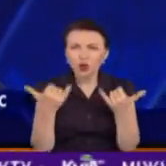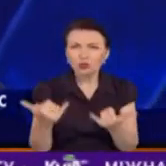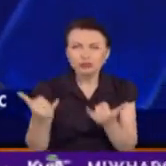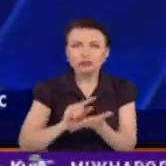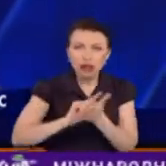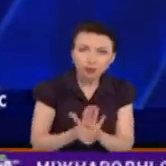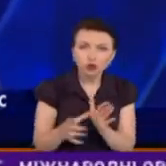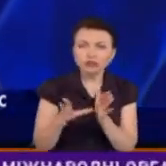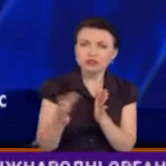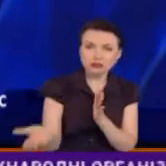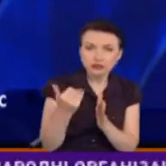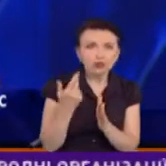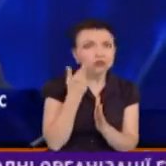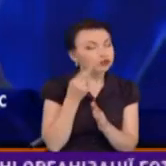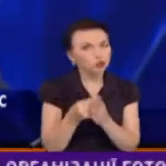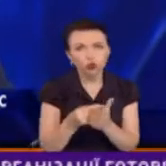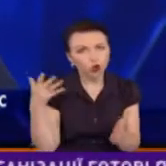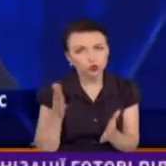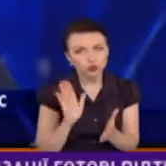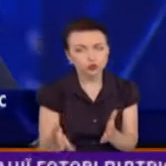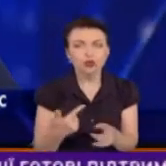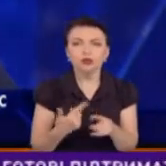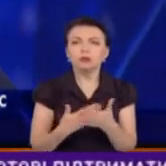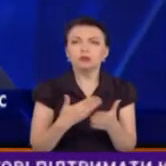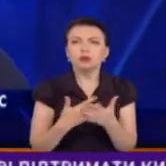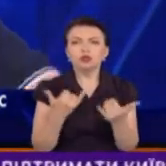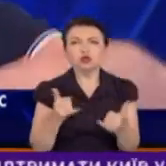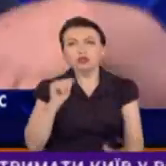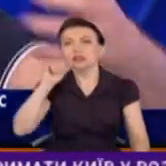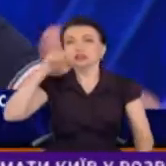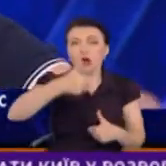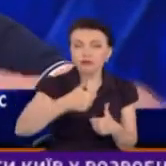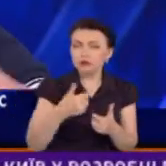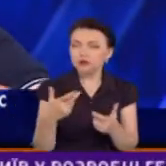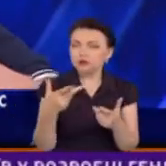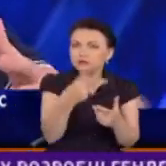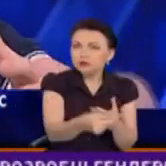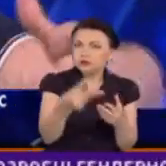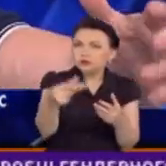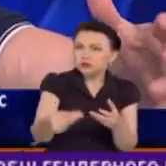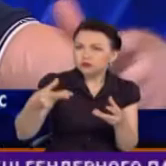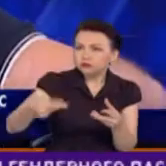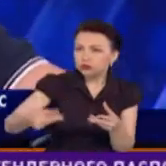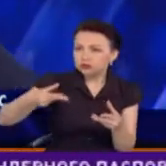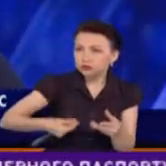треба електроенергія, вона завжди буде дорожча. Ринок сьогодні там на завтра. Це треба, безумовно, це